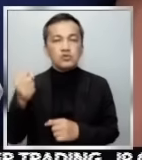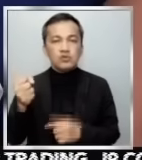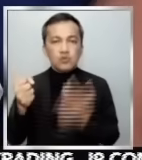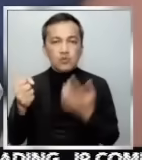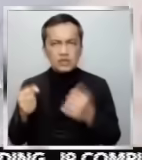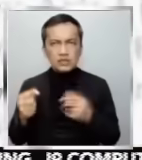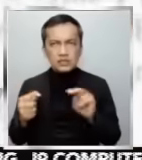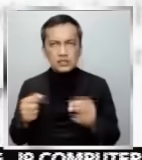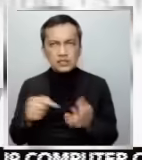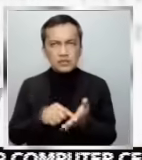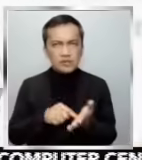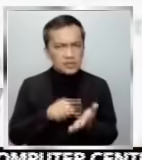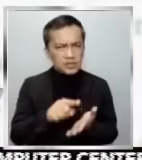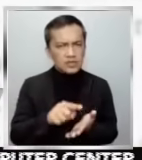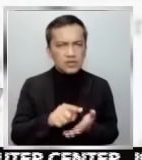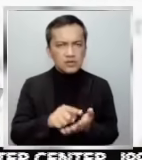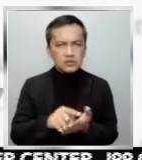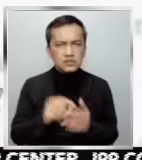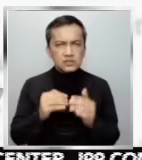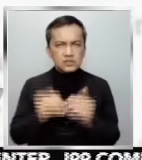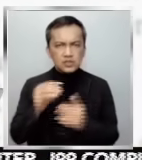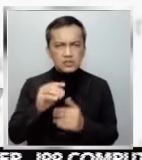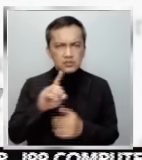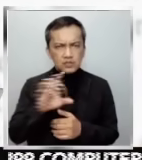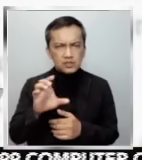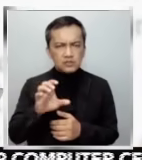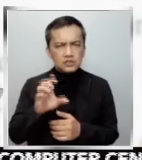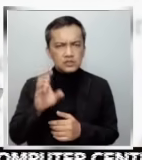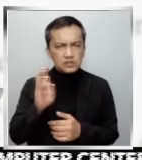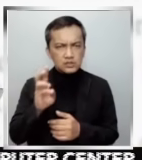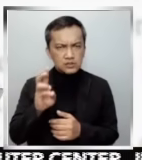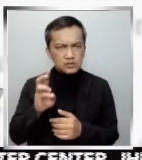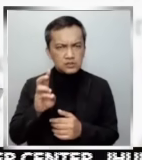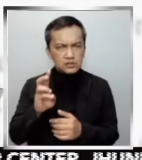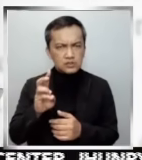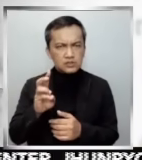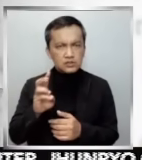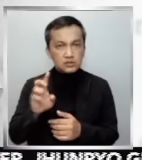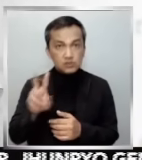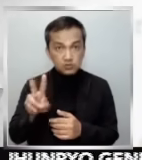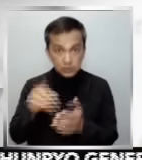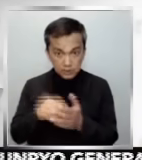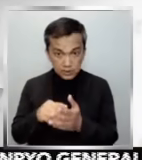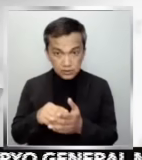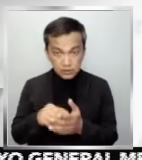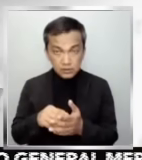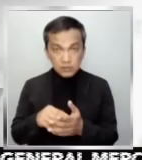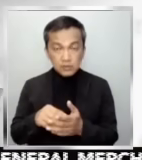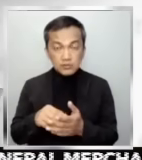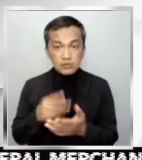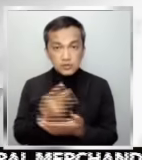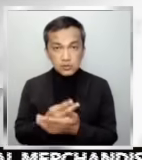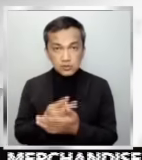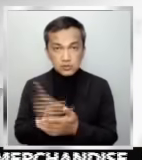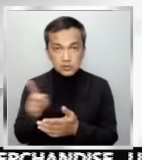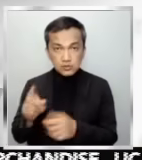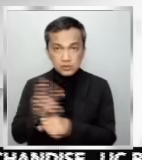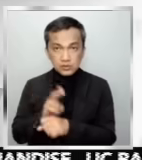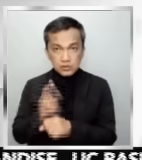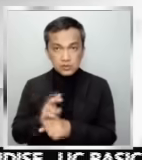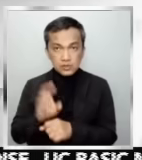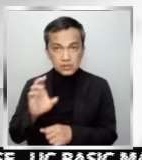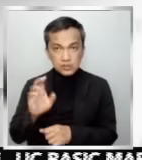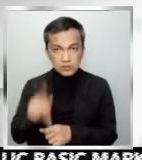Bayaran na halos 100 62,000 ito raw ang konsumo niya sa cellphone na